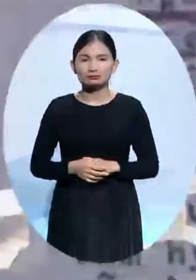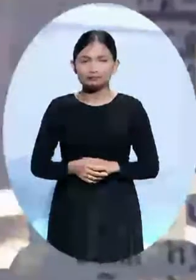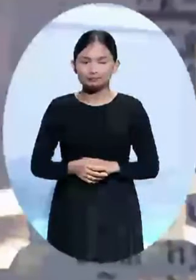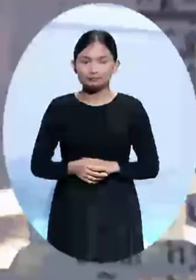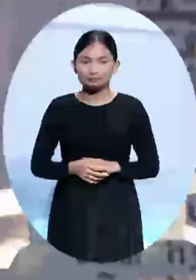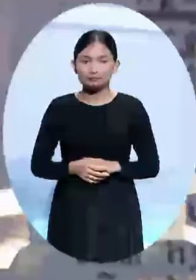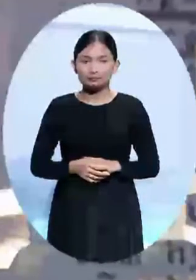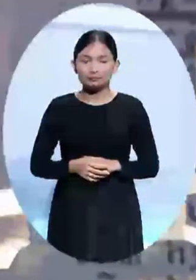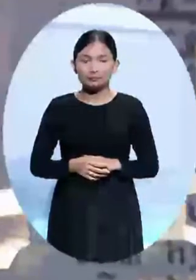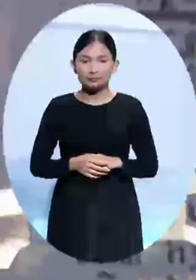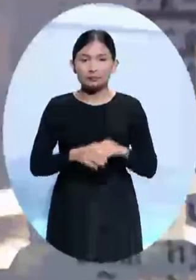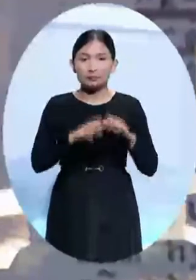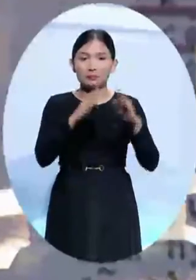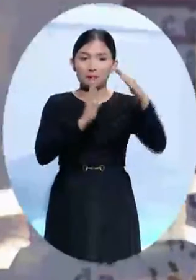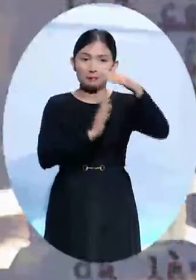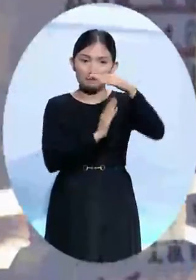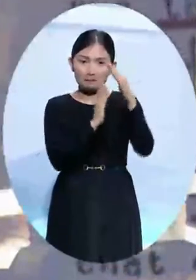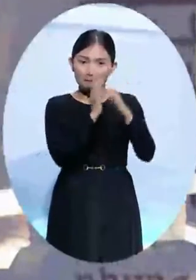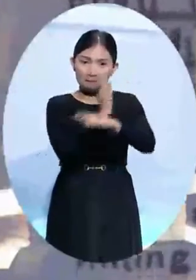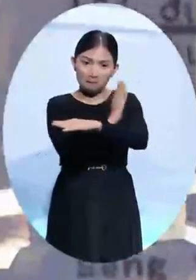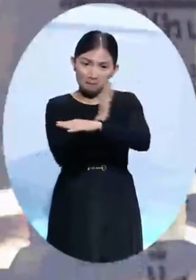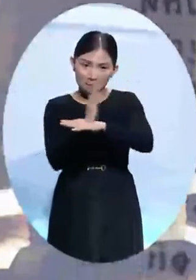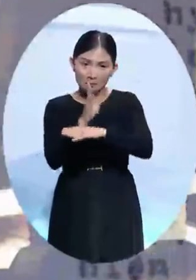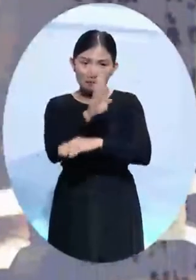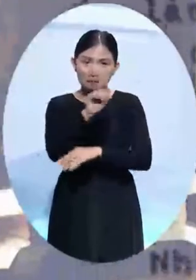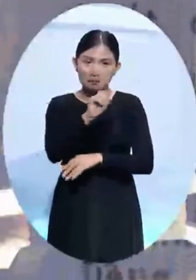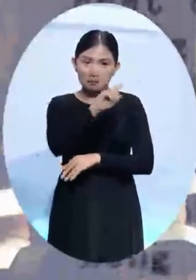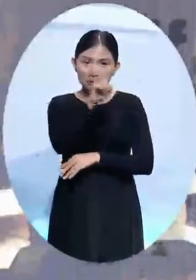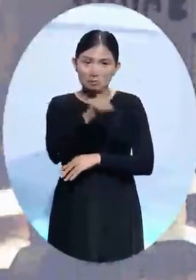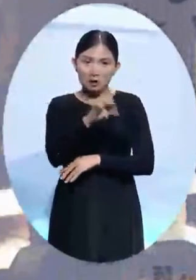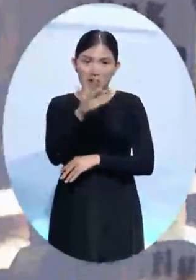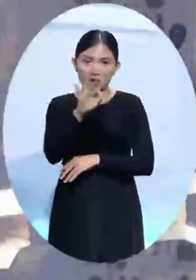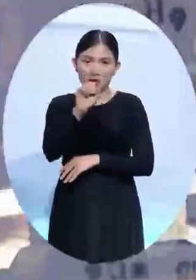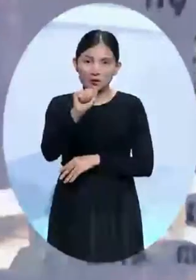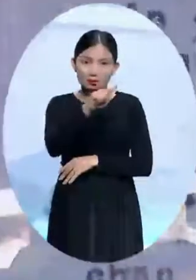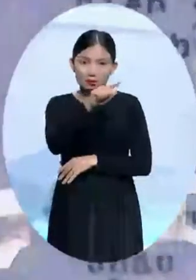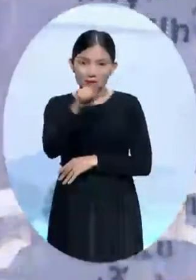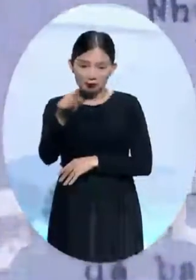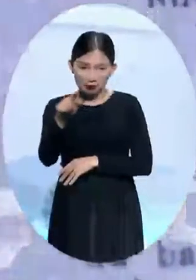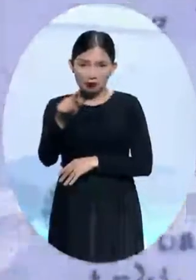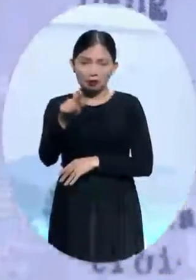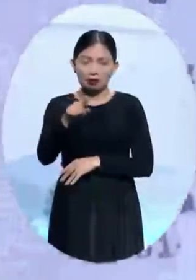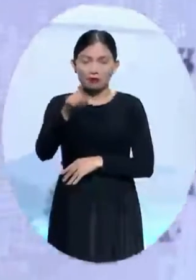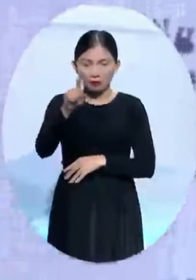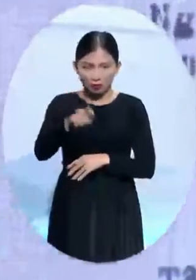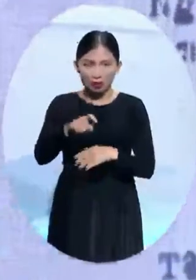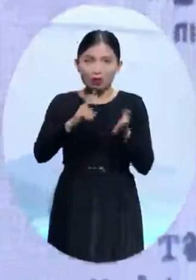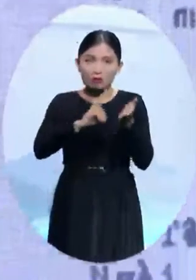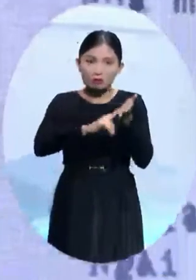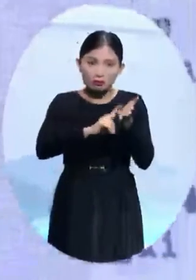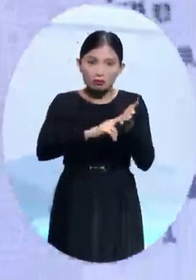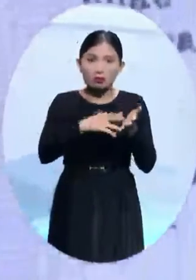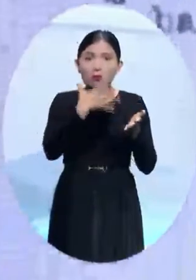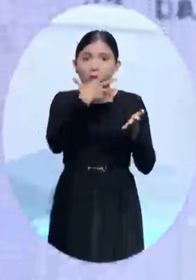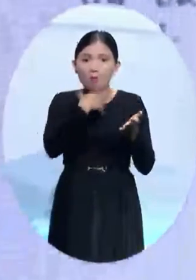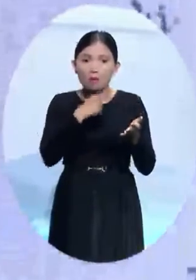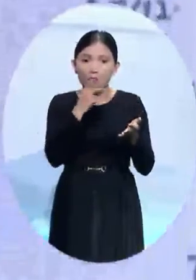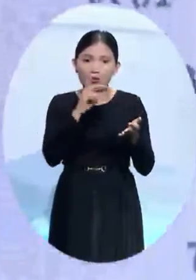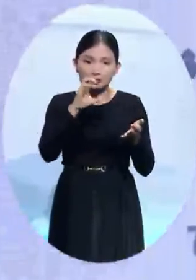Bảo tàng Hồ Chí Minh còn lưu trữ bức thư mà Bác Hồ gửi chia buồn cùng gia đình bác sĩ Vũ Đình